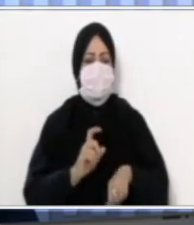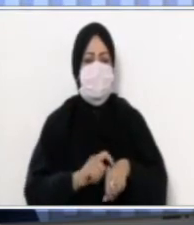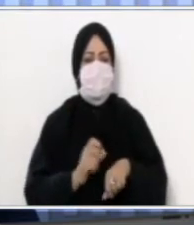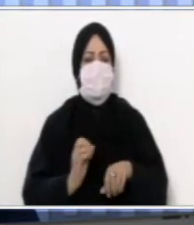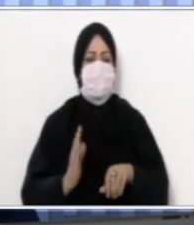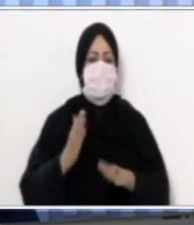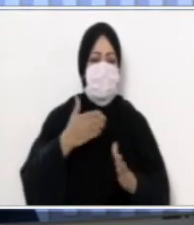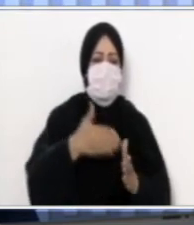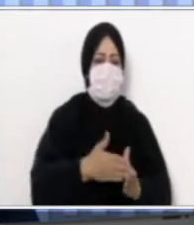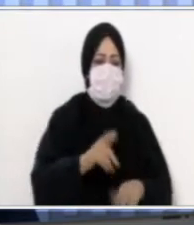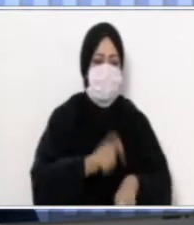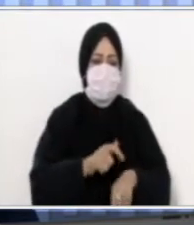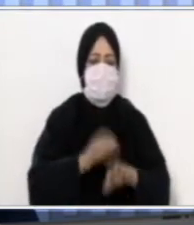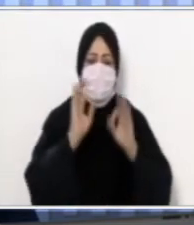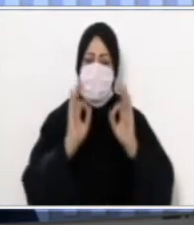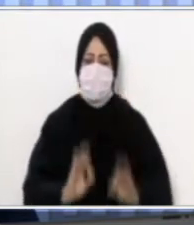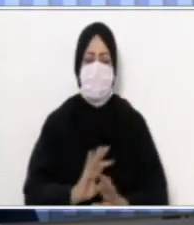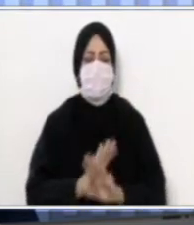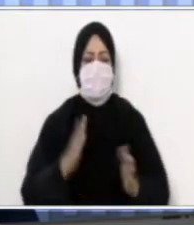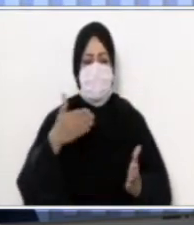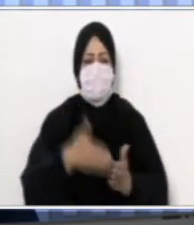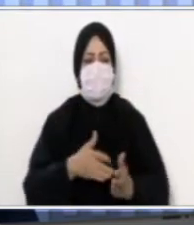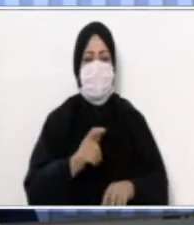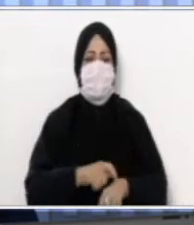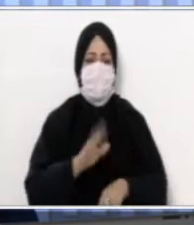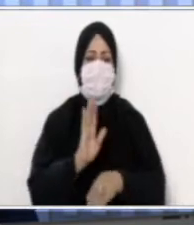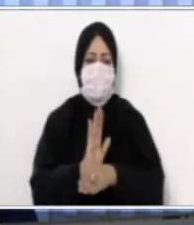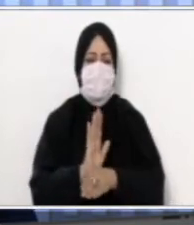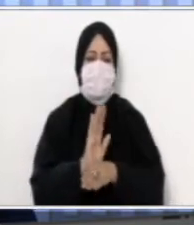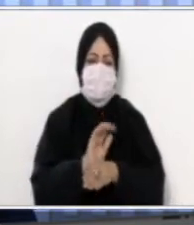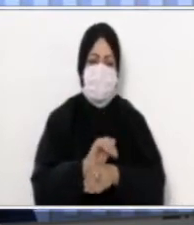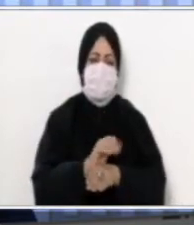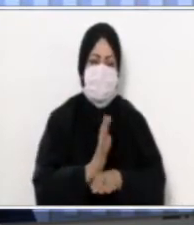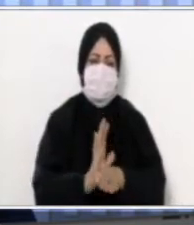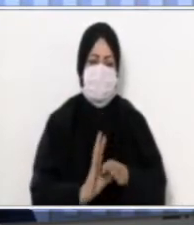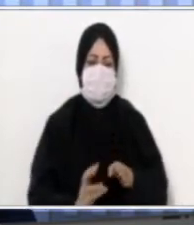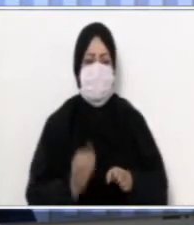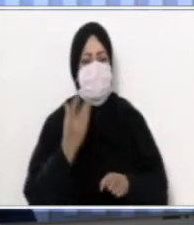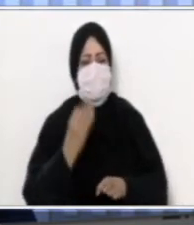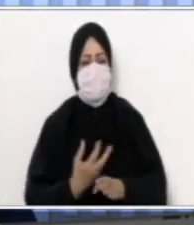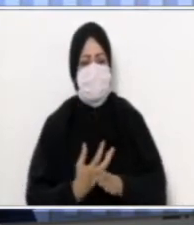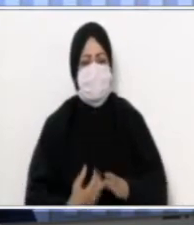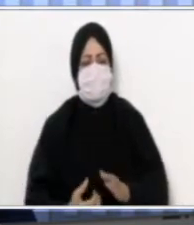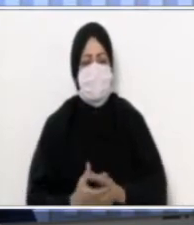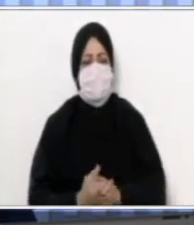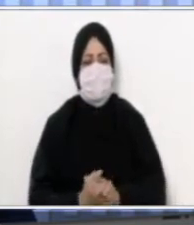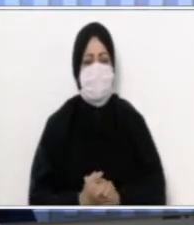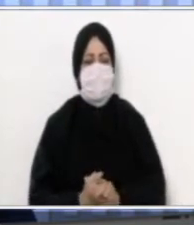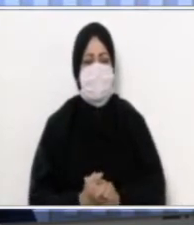وهكذا، لكن شرع بعض أهل العلم بناء على الأحاديث الثابتة